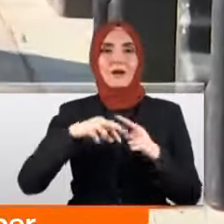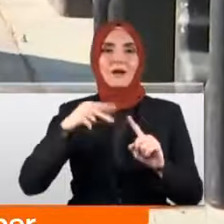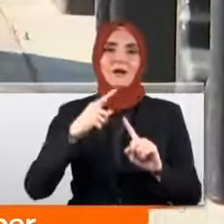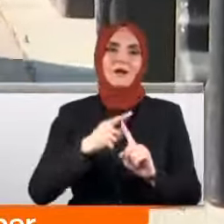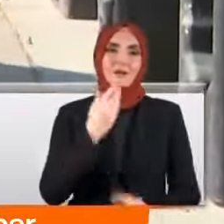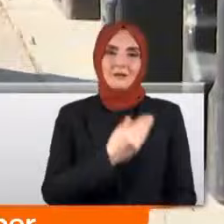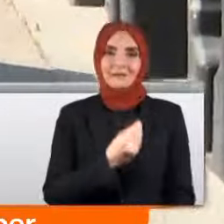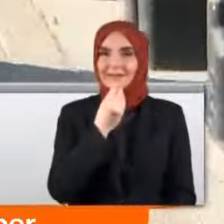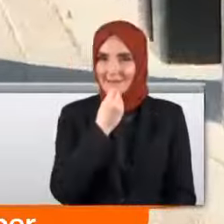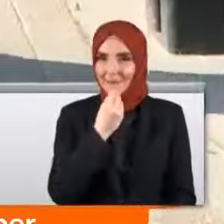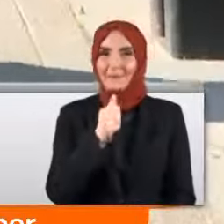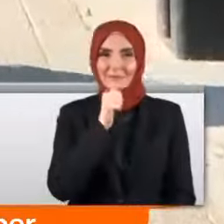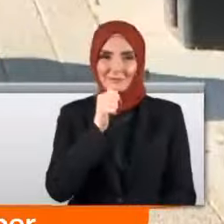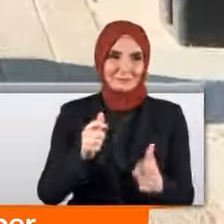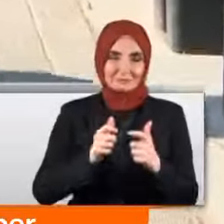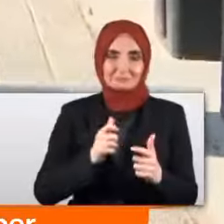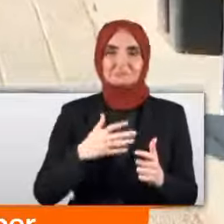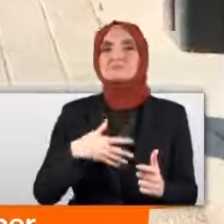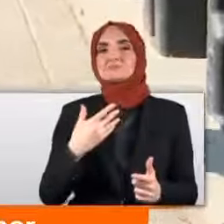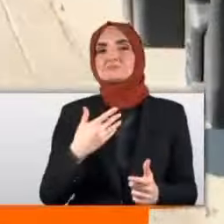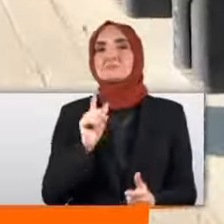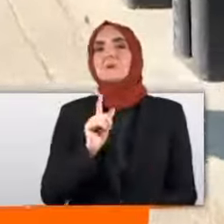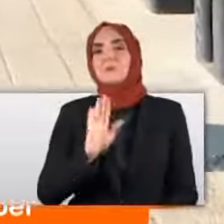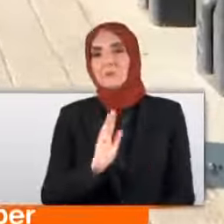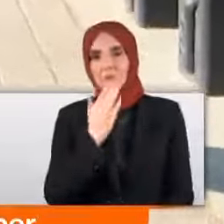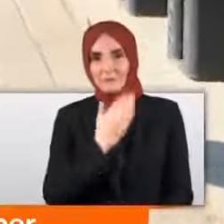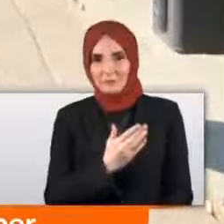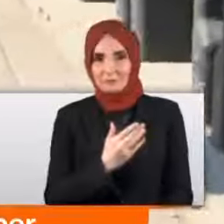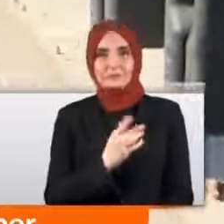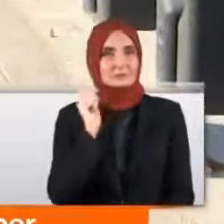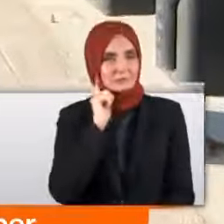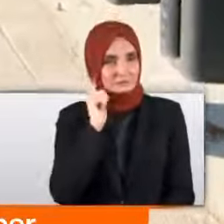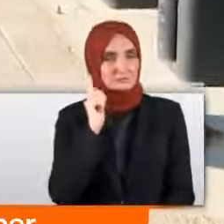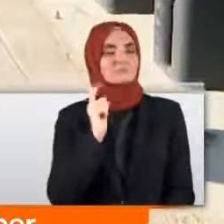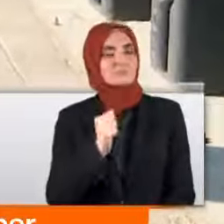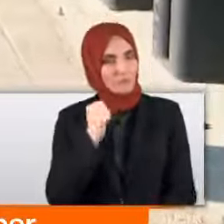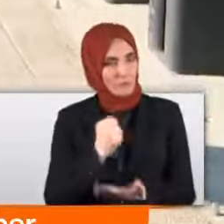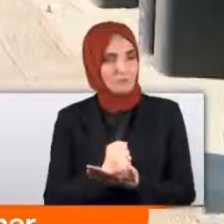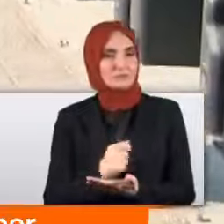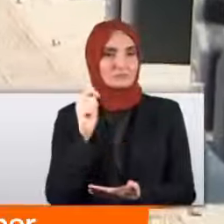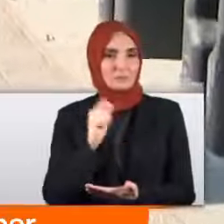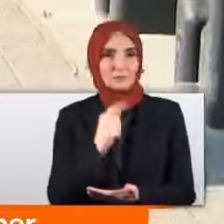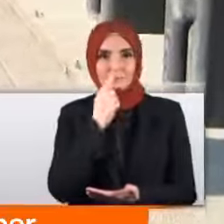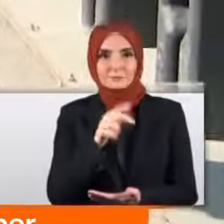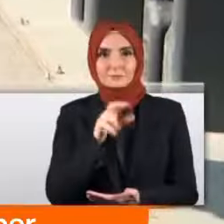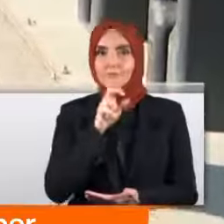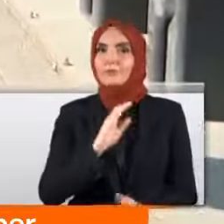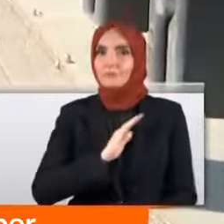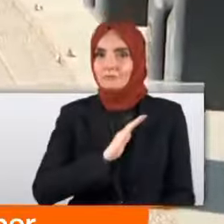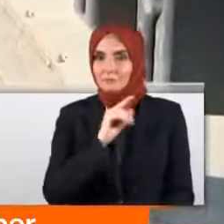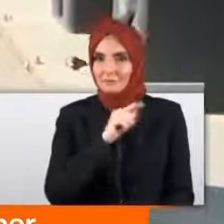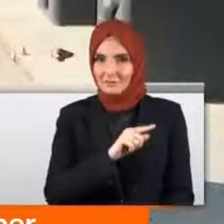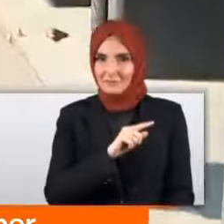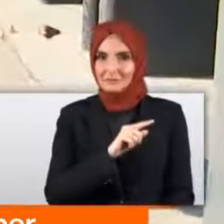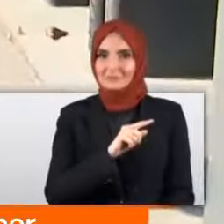yok. Sözde dinliyor, onay da veriyor, koku da alıyor. Adeta minik dostlarımız gibi ama onlardan çok daha